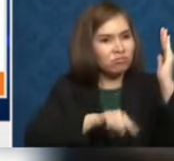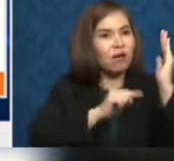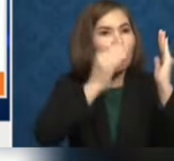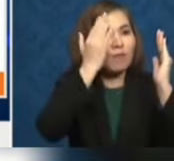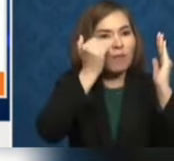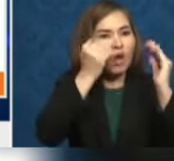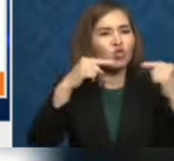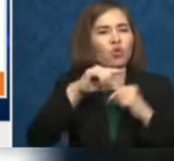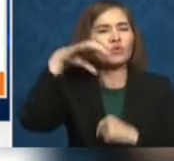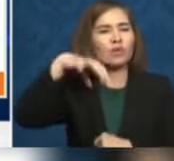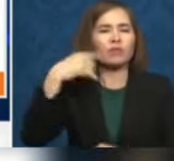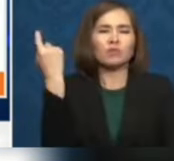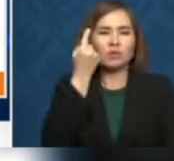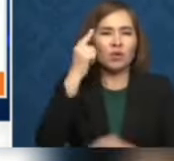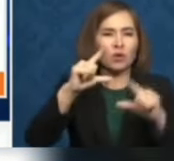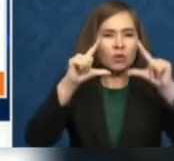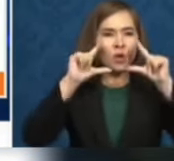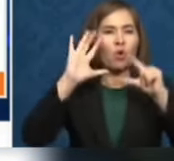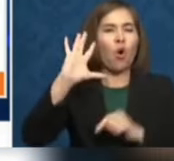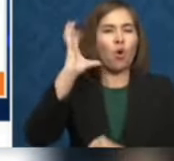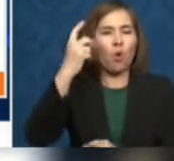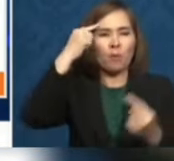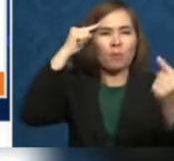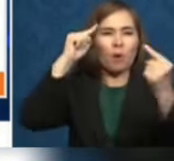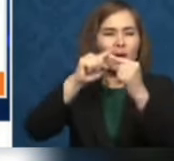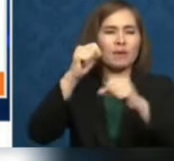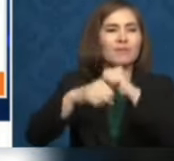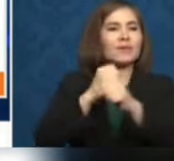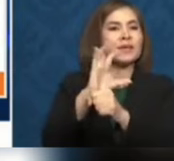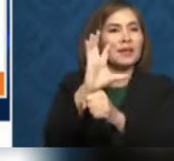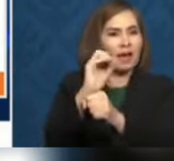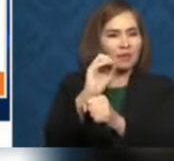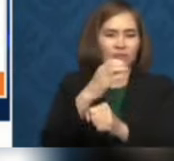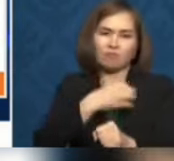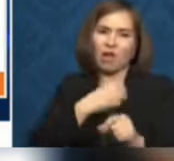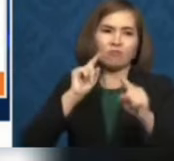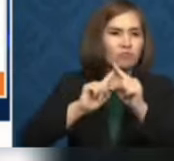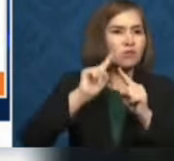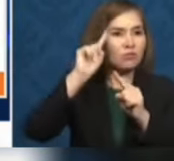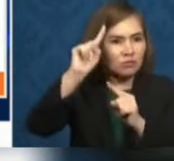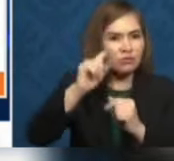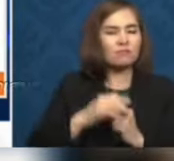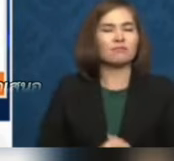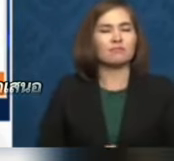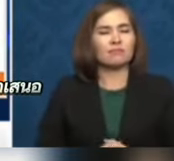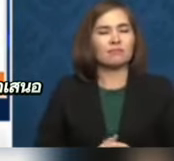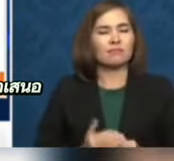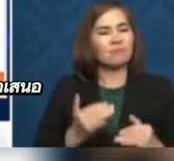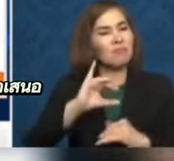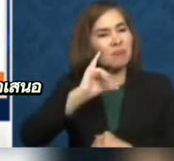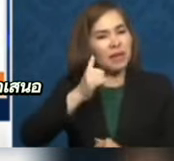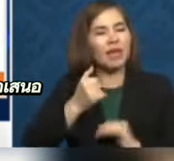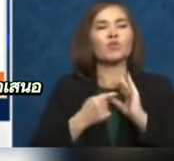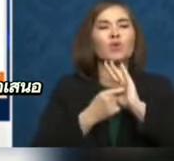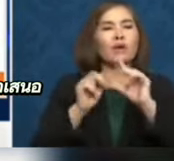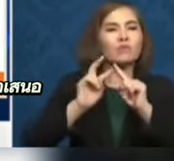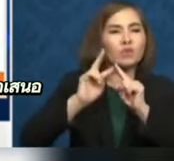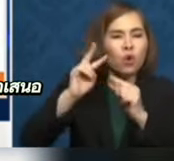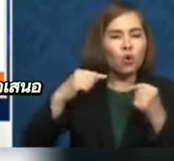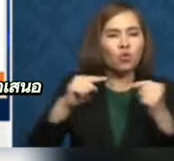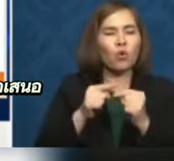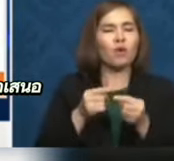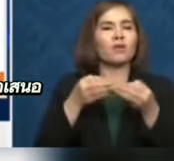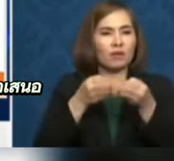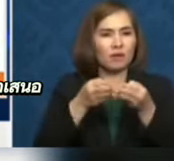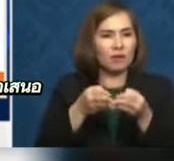เป็นแหล่งท่องเที่ยวระดับโลกในอีก 50ปีข้างหน้าไม่เป็นที่ 2รองใครหรือเราจะเป็นเส้นทางเสริมเรือ